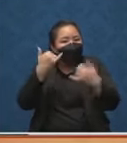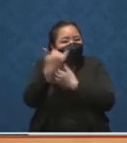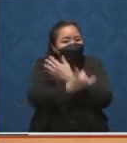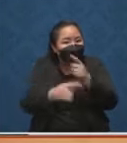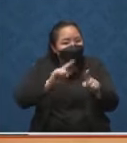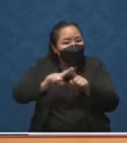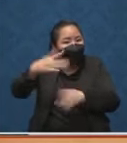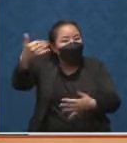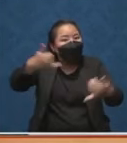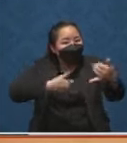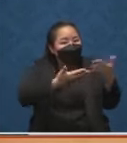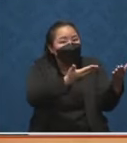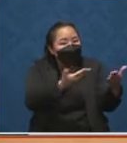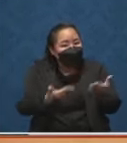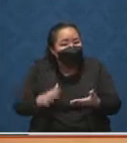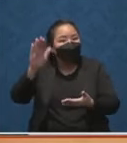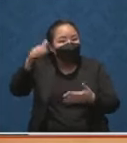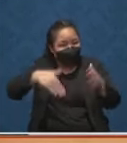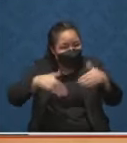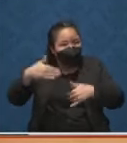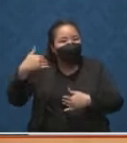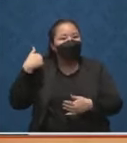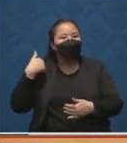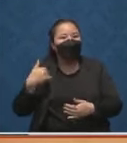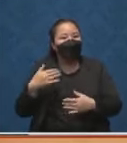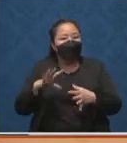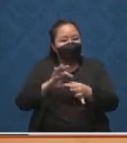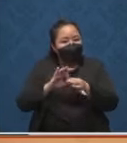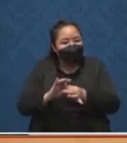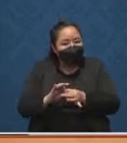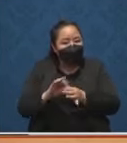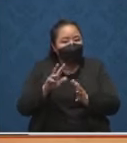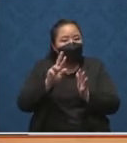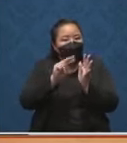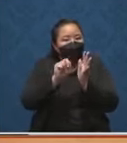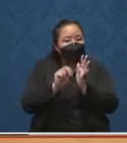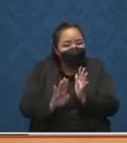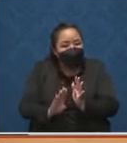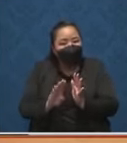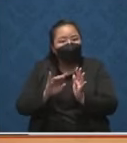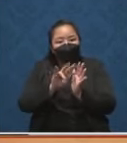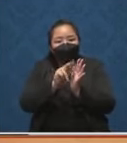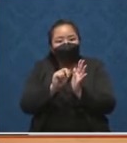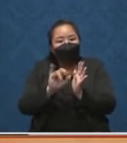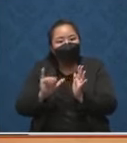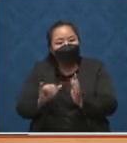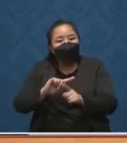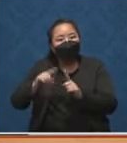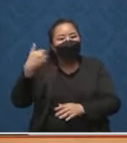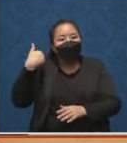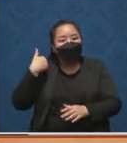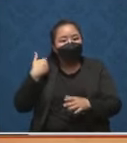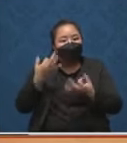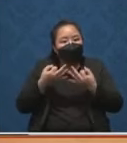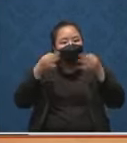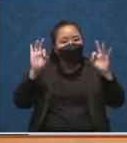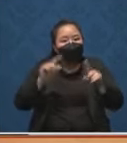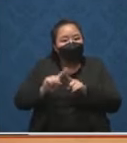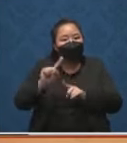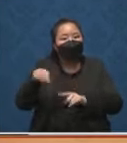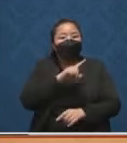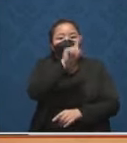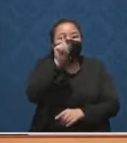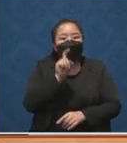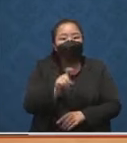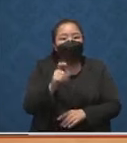ซึ่งตอนนั้นเนี่ยก็ต้องเกี่ยวข้องกับนโยบายโดยตรงว่าท่านจะเปิดเสรีธุรกิจโทรคมนาคมหรือไม่คำถามก็